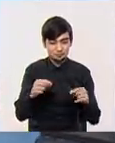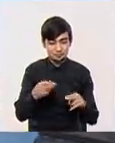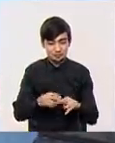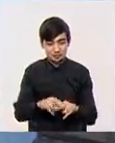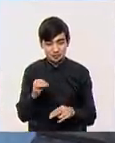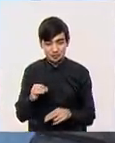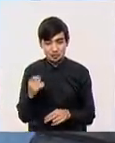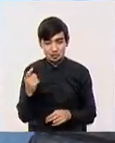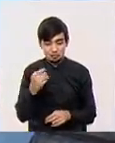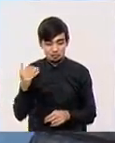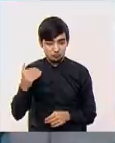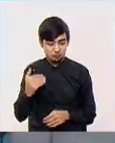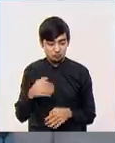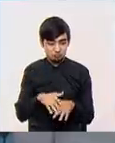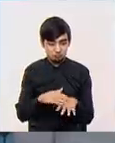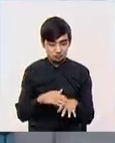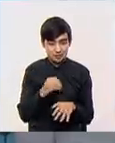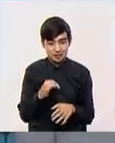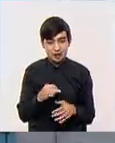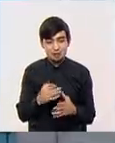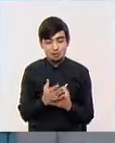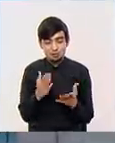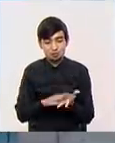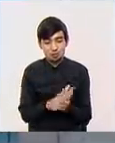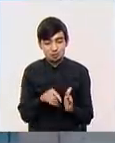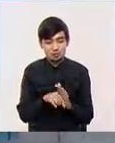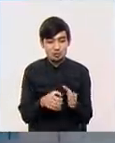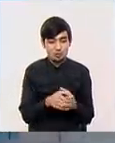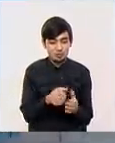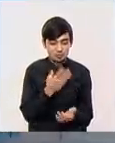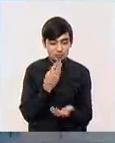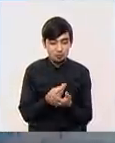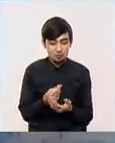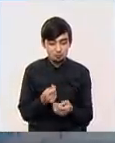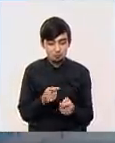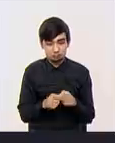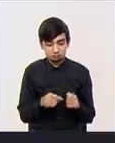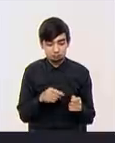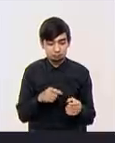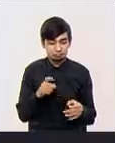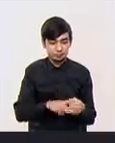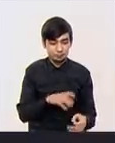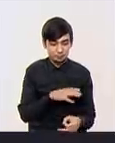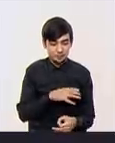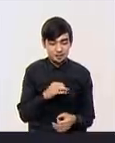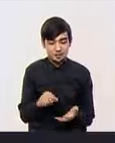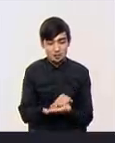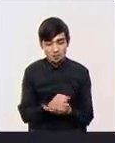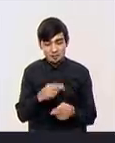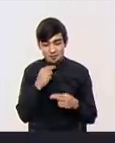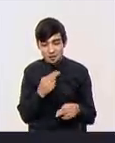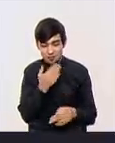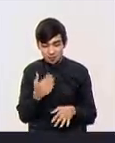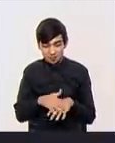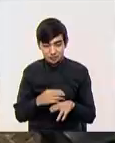тұрғындардың меншігі болып табылады. Бірақ көп жағдайда келісім шартта компаниялар ол жабдықты өз теңгеріміне енгізіп жібереді. Құжатқа аса мән бермейтін